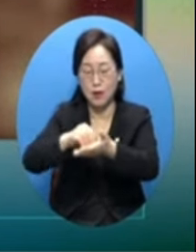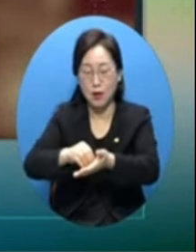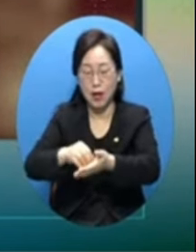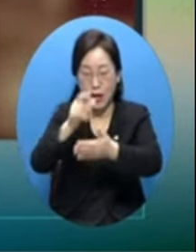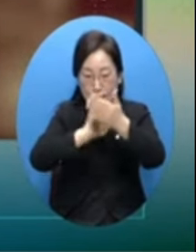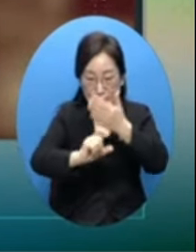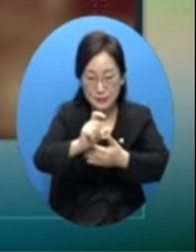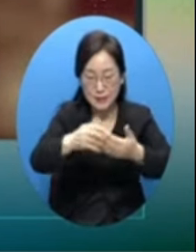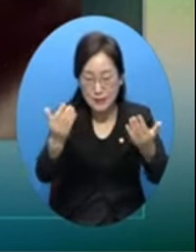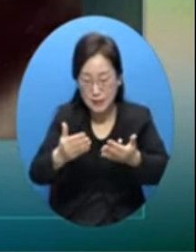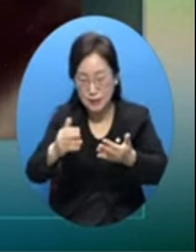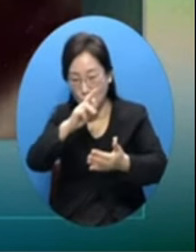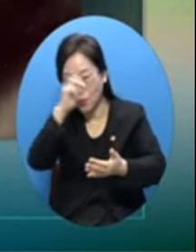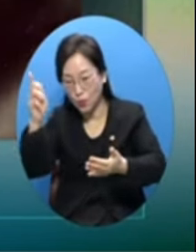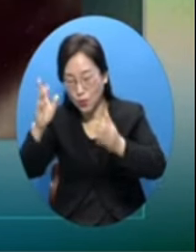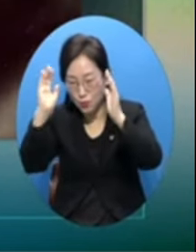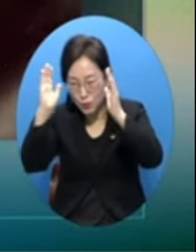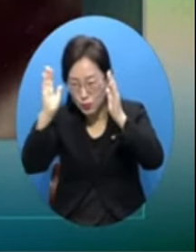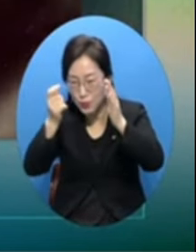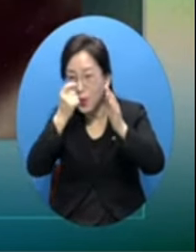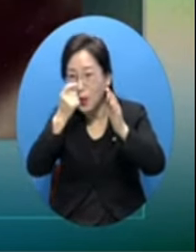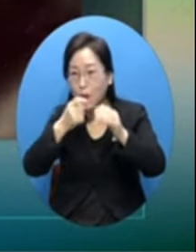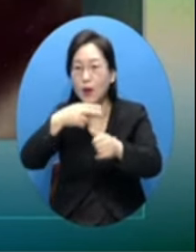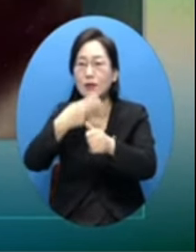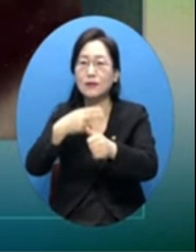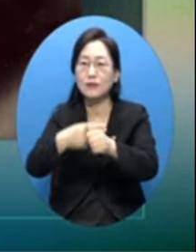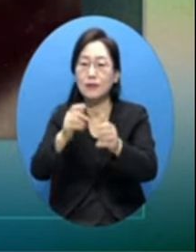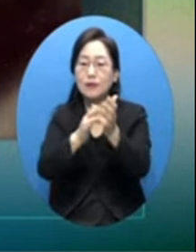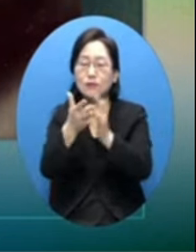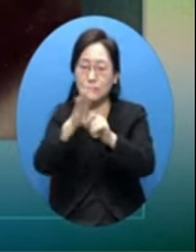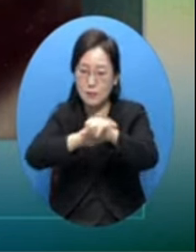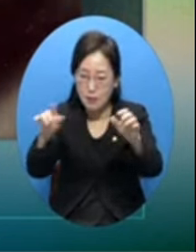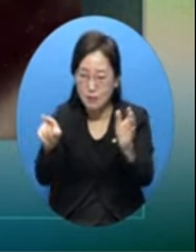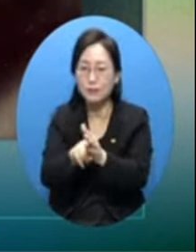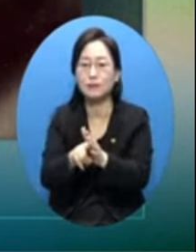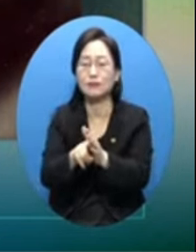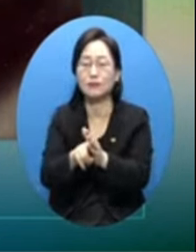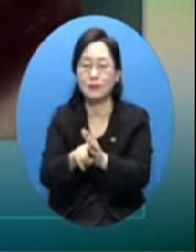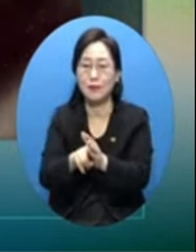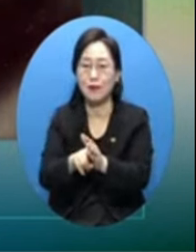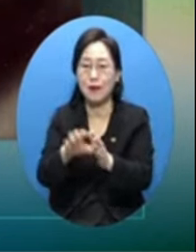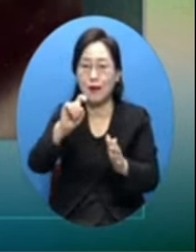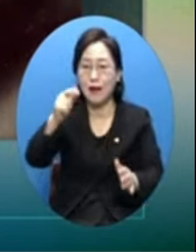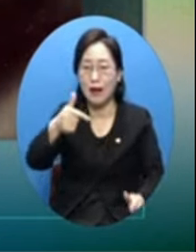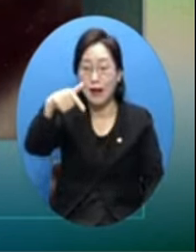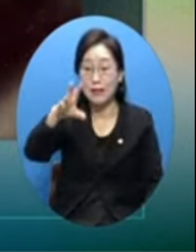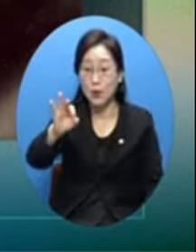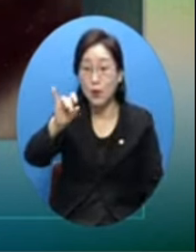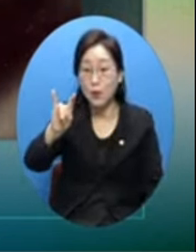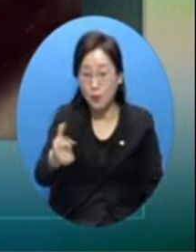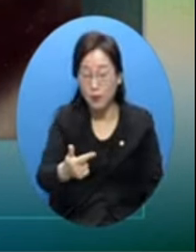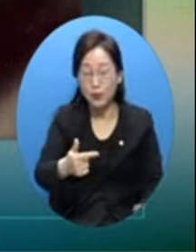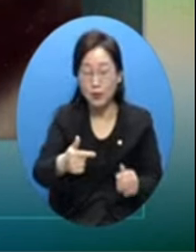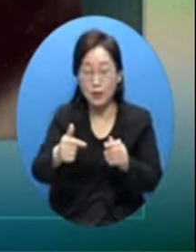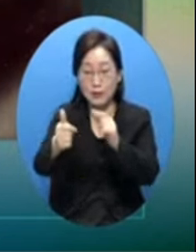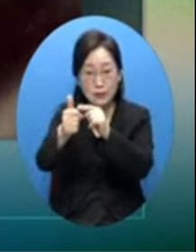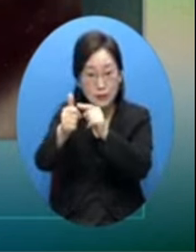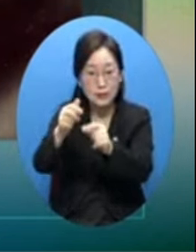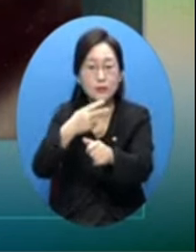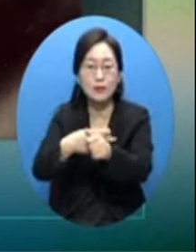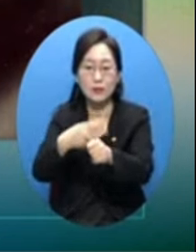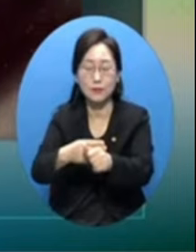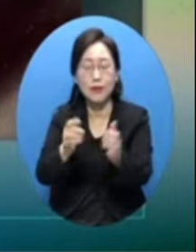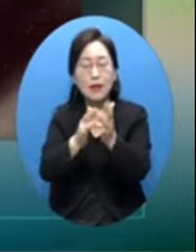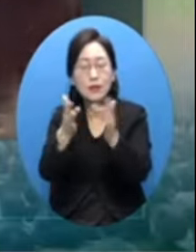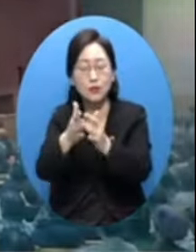오해는 공부를 배웠는데 여기서 만난 선생님의 독실한 크리스천입니다 안병현 단당 선생님께서 예수님을 전해주면서